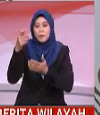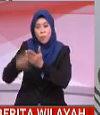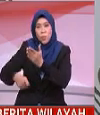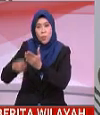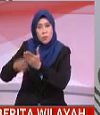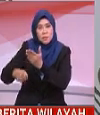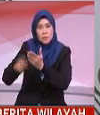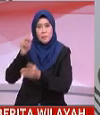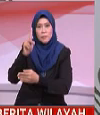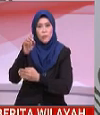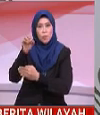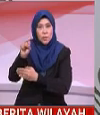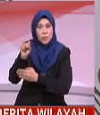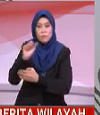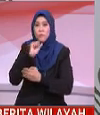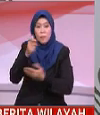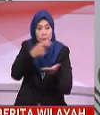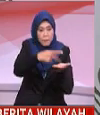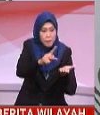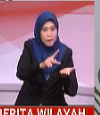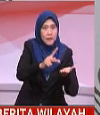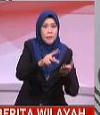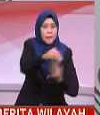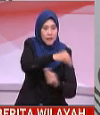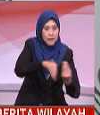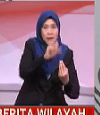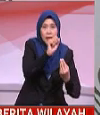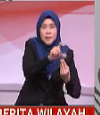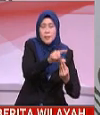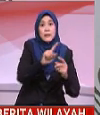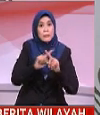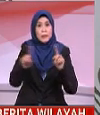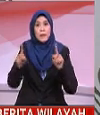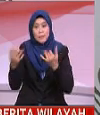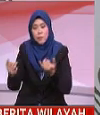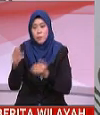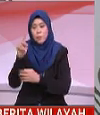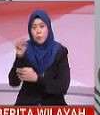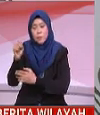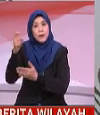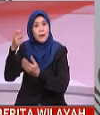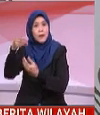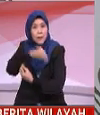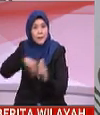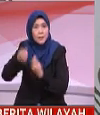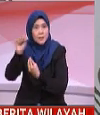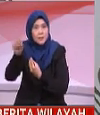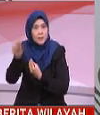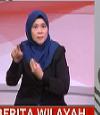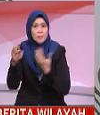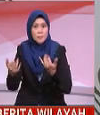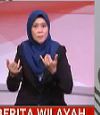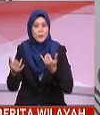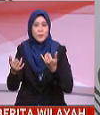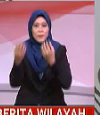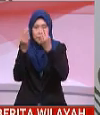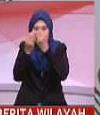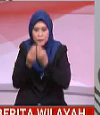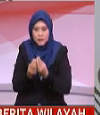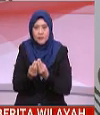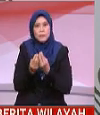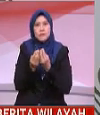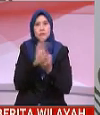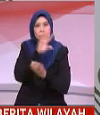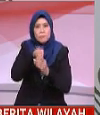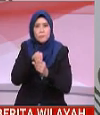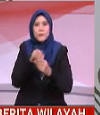ya, kita ambil kira kos, ya, bukan bayaran haji, ya. Kos haji pada ketika ini dengan mengira percukaian